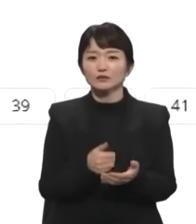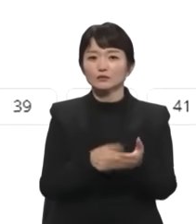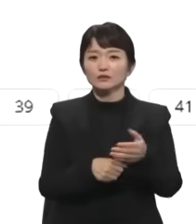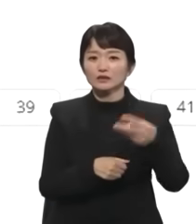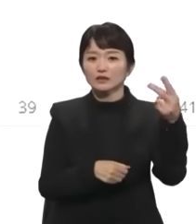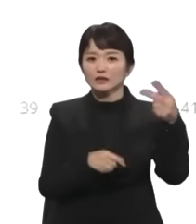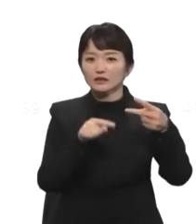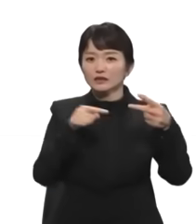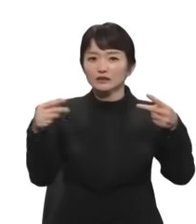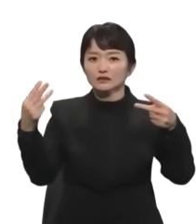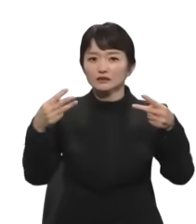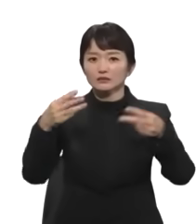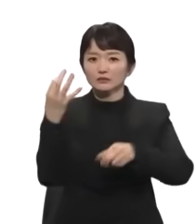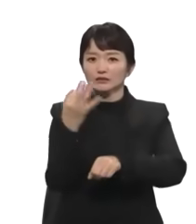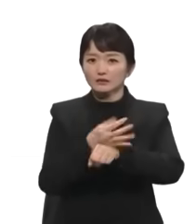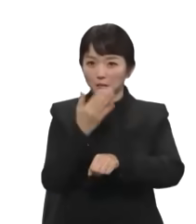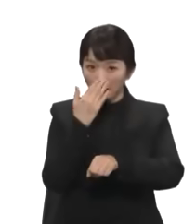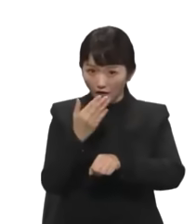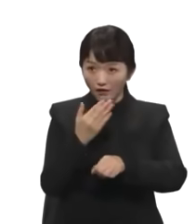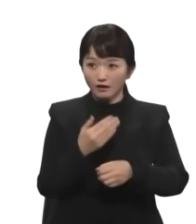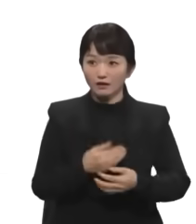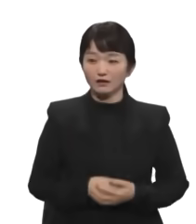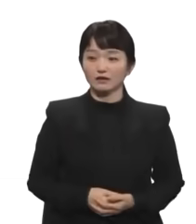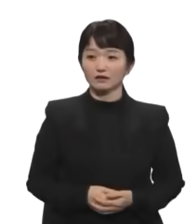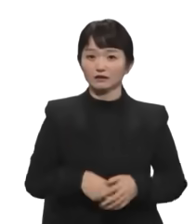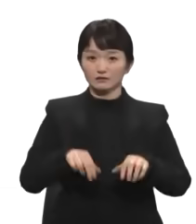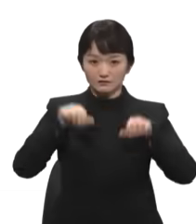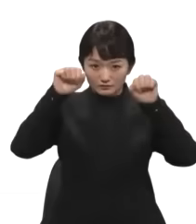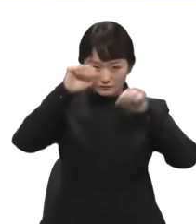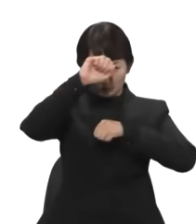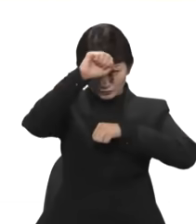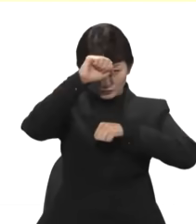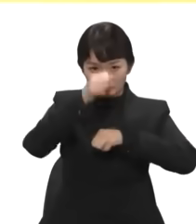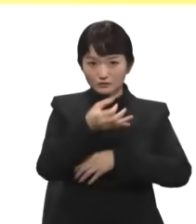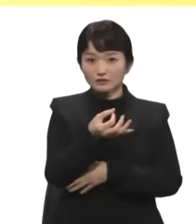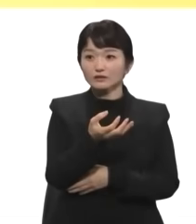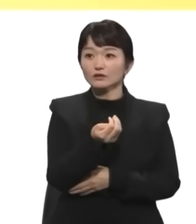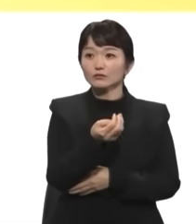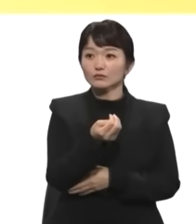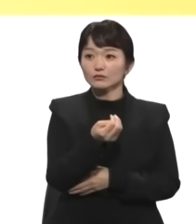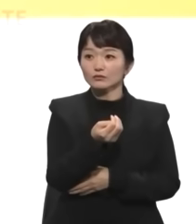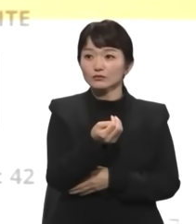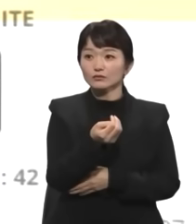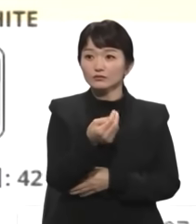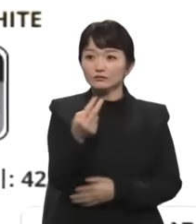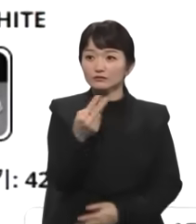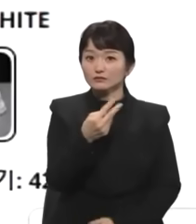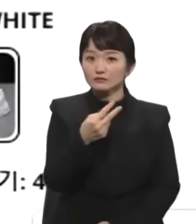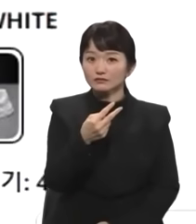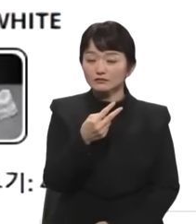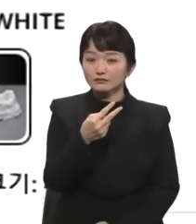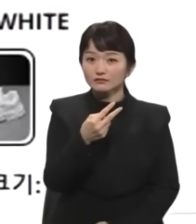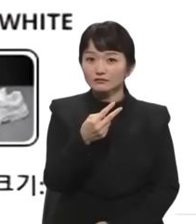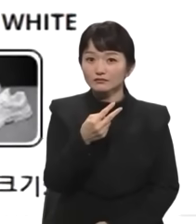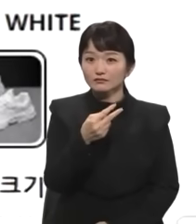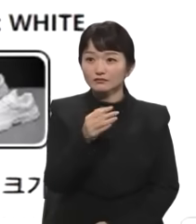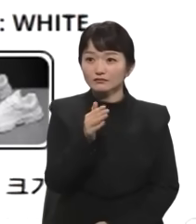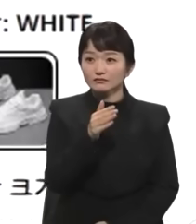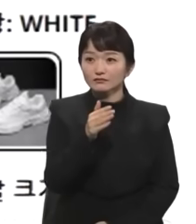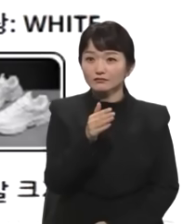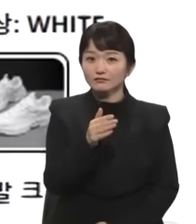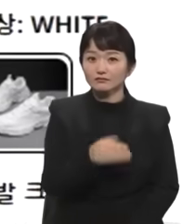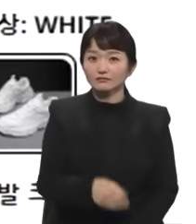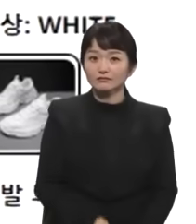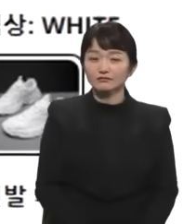2,000원에서 3,000원대면 살 수 있고요. 네. 네, 지금 운동화 보이시죠? 저게 원이란 얘기입니까? 맞아요. 아,